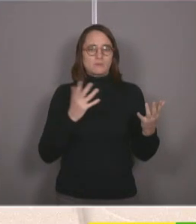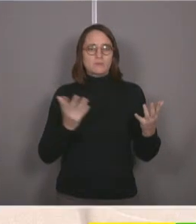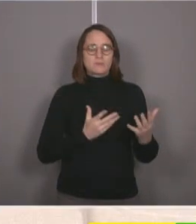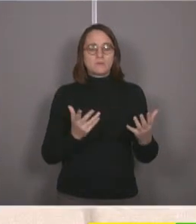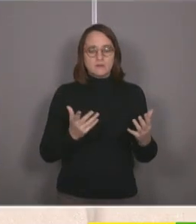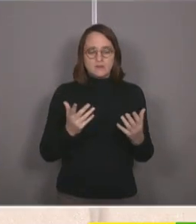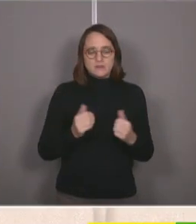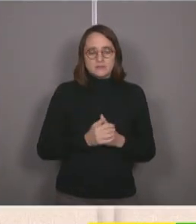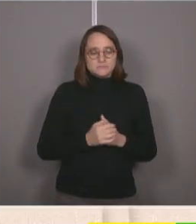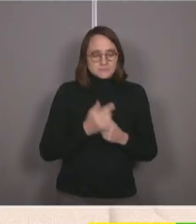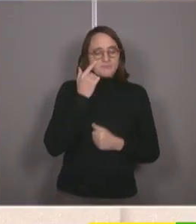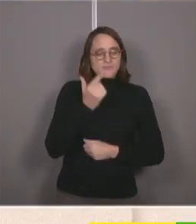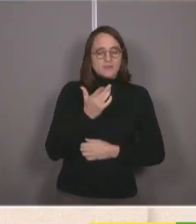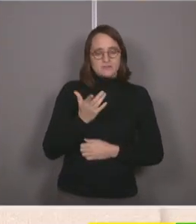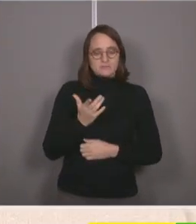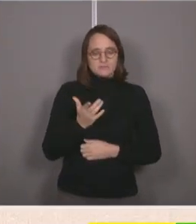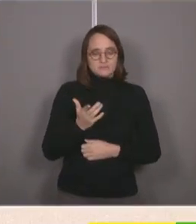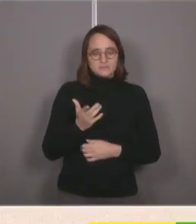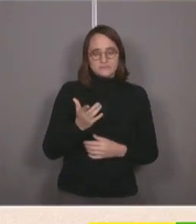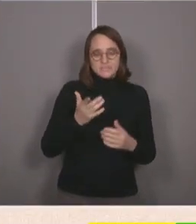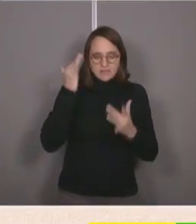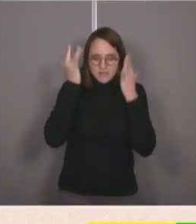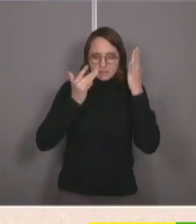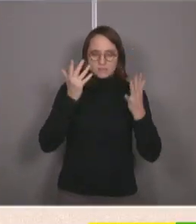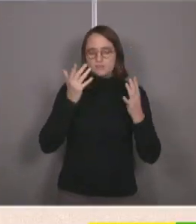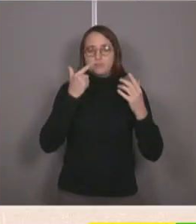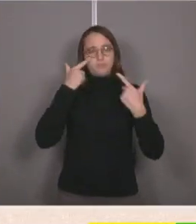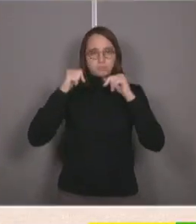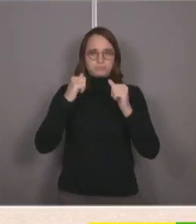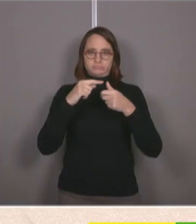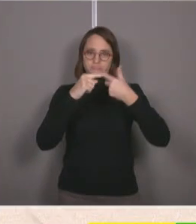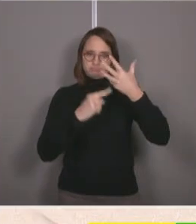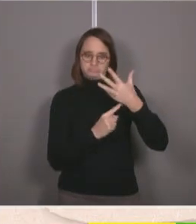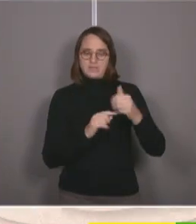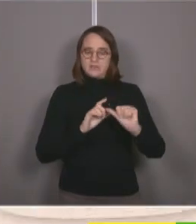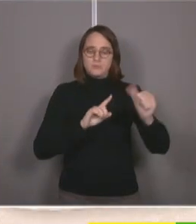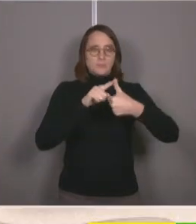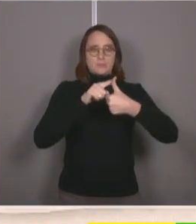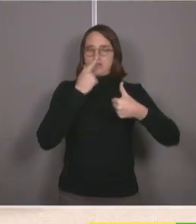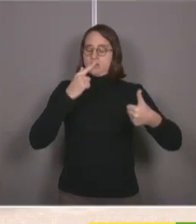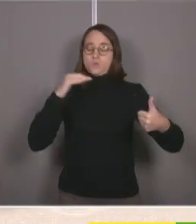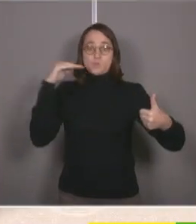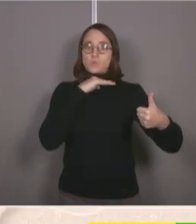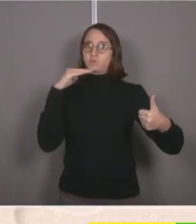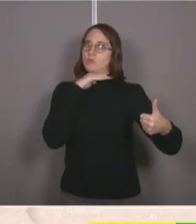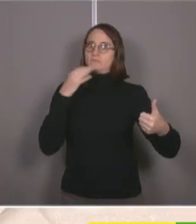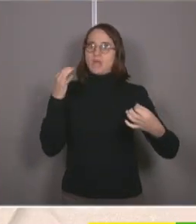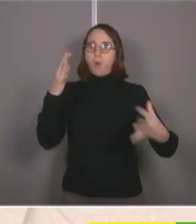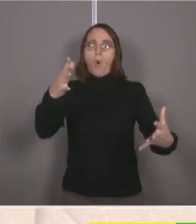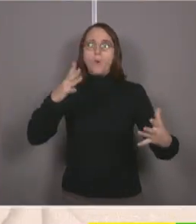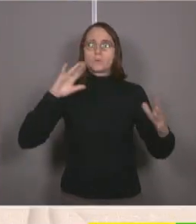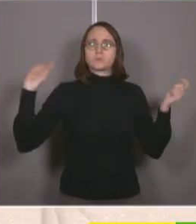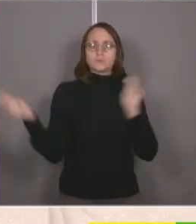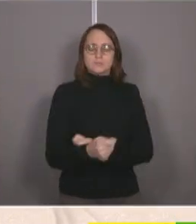aux Français, et on voit ce qui explique cette inquiétude. D'abord, la prise de conscience de l'urgence climatique. Vous le voyez, à une majorité